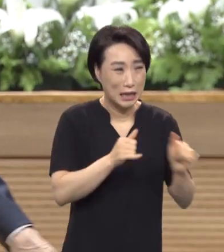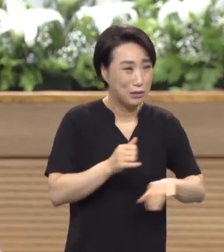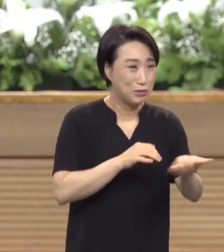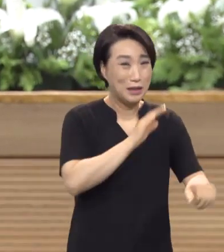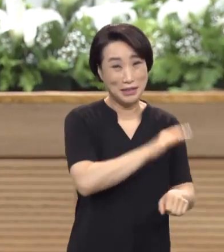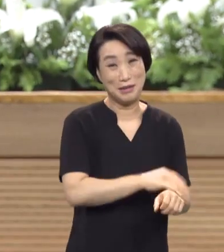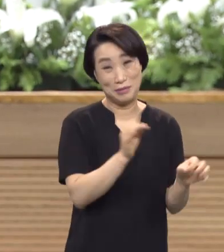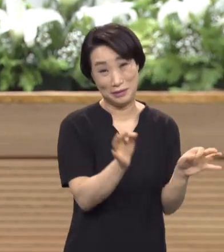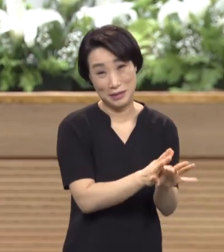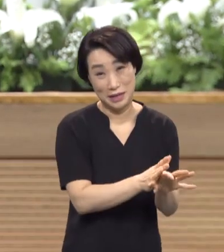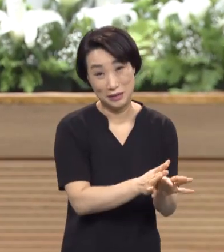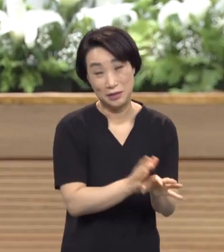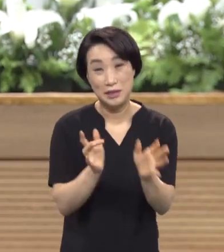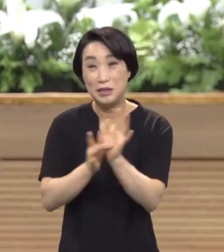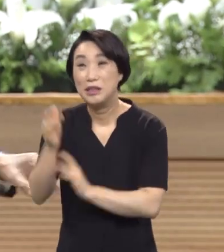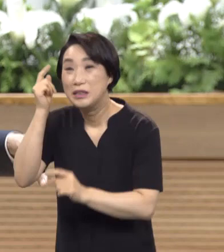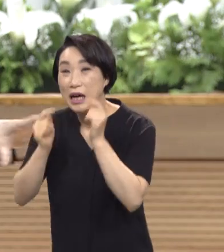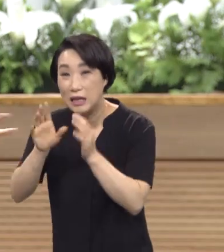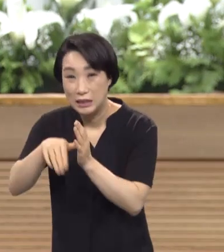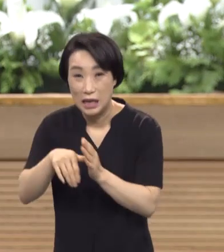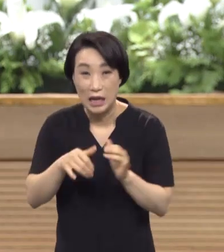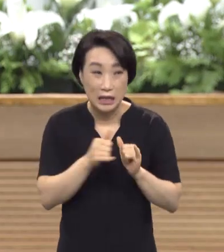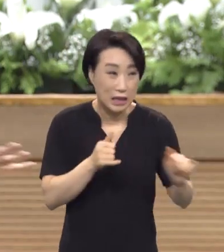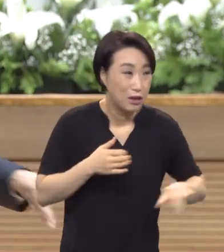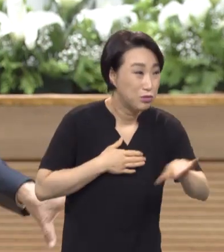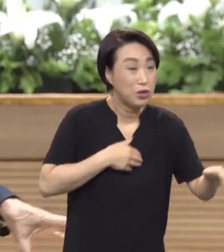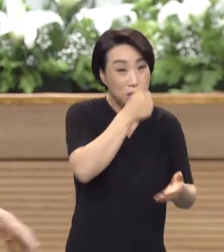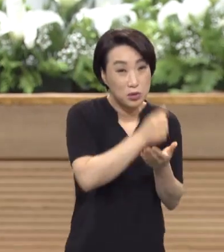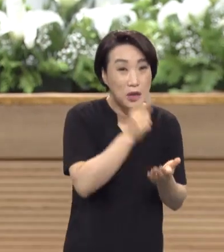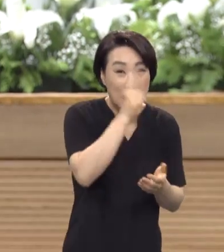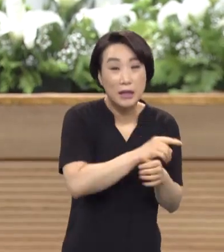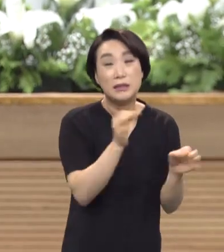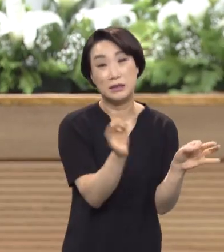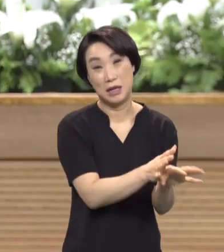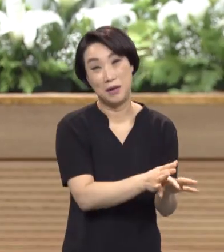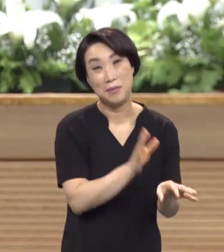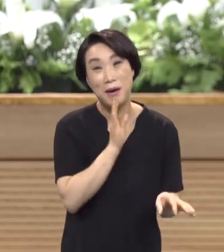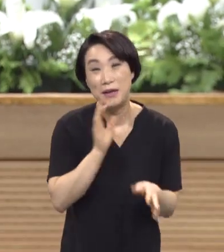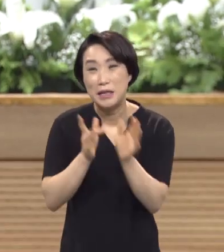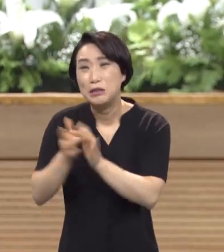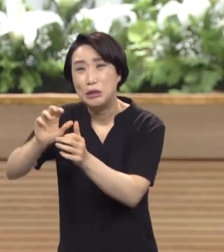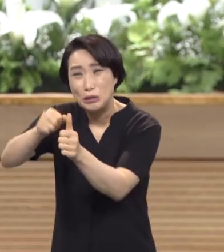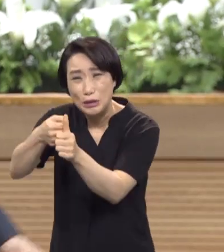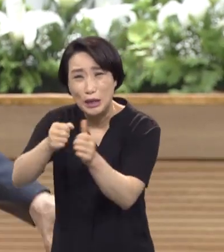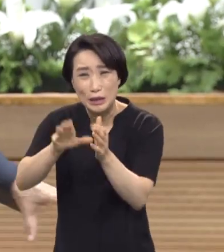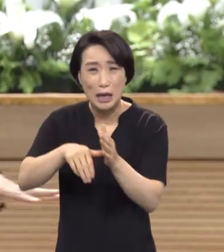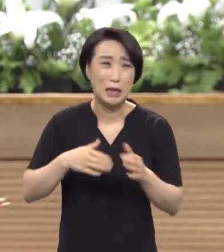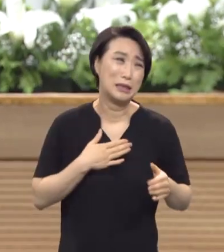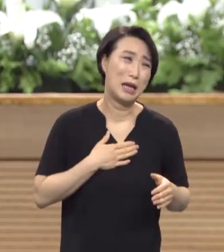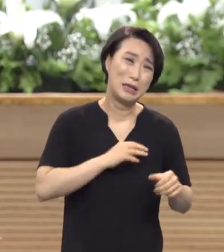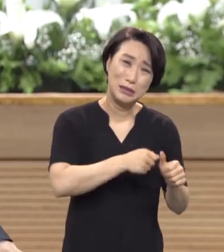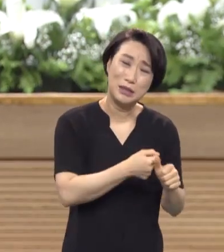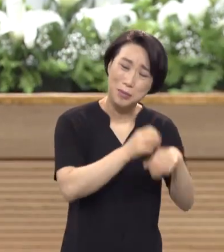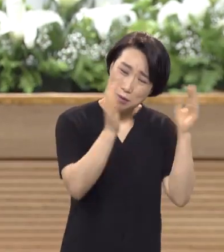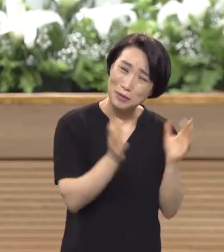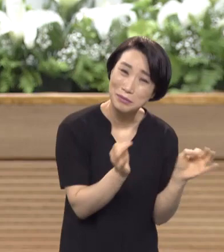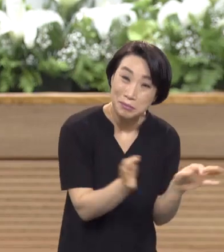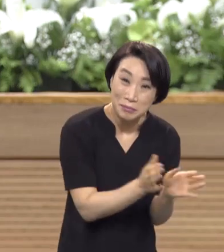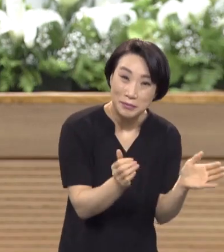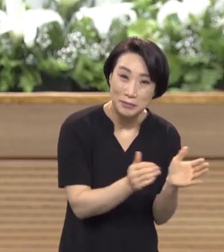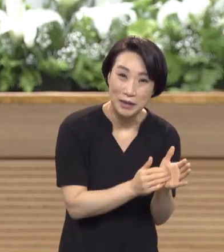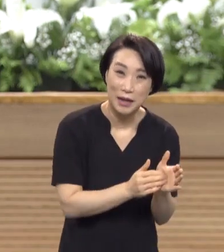사라지고 그가 상할 때 우리 죄가 사라지고 그가 징계받을 때 내가 받을 징계가